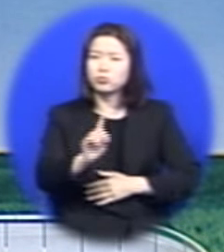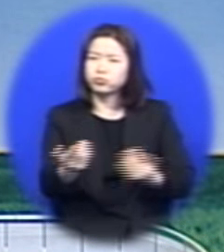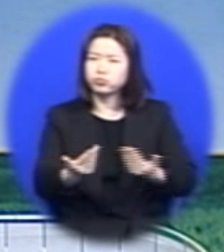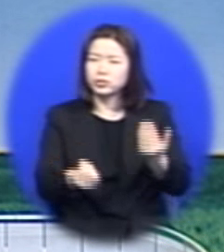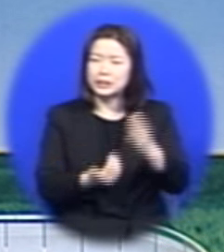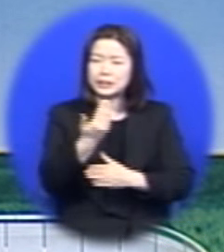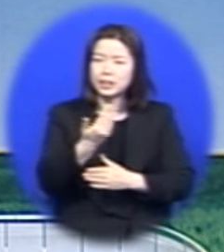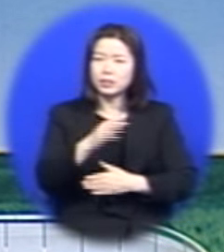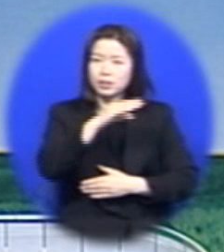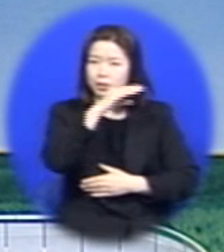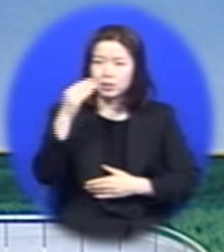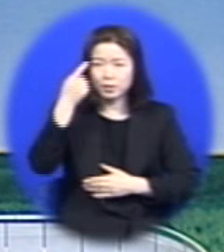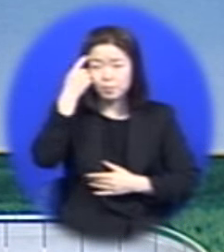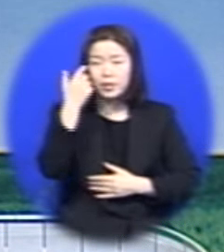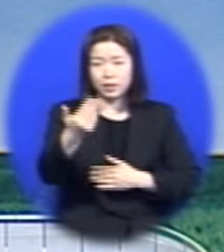게 정상이죠?